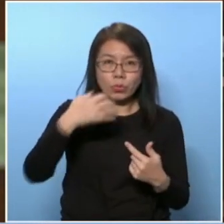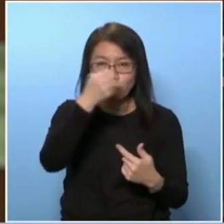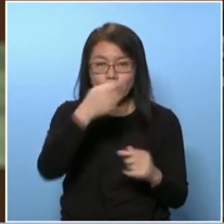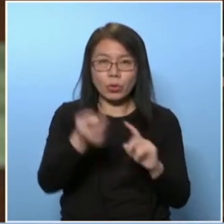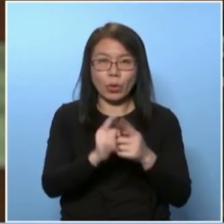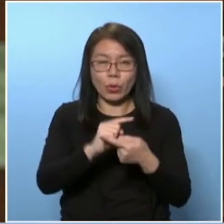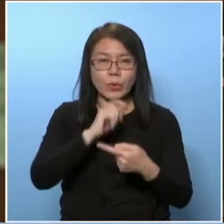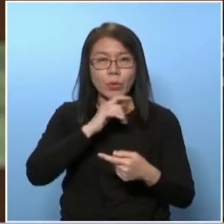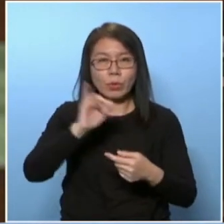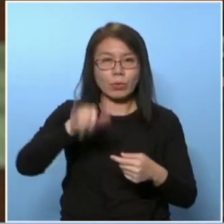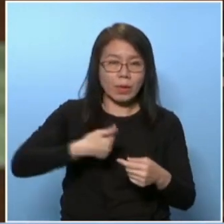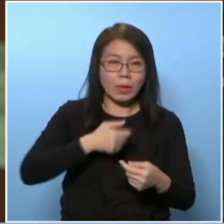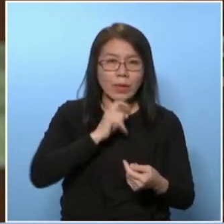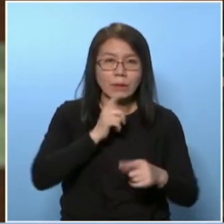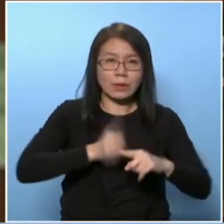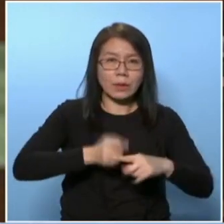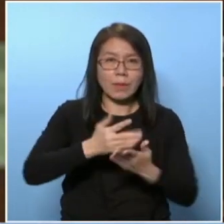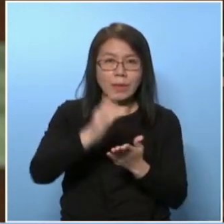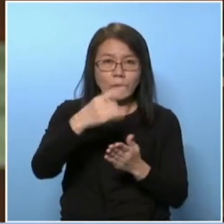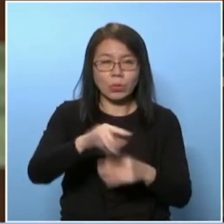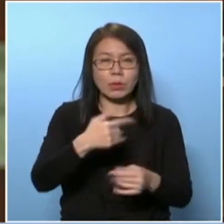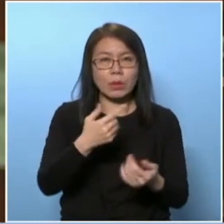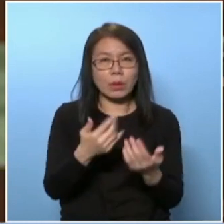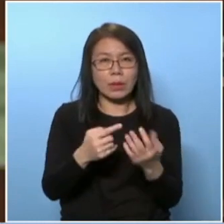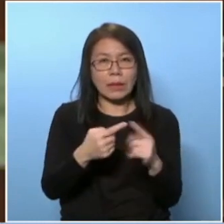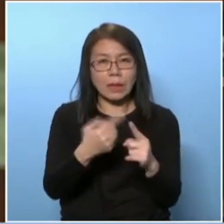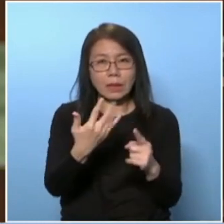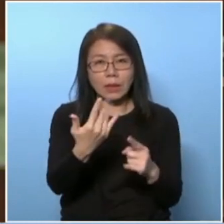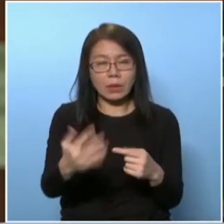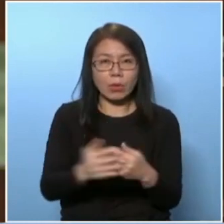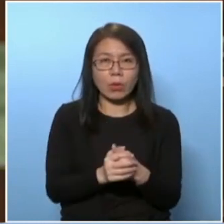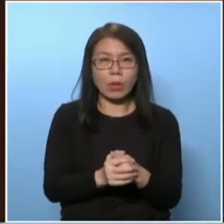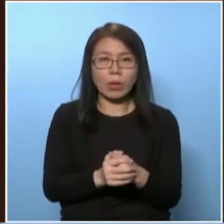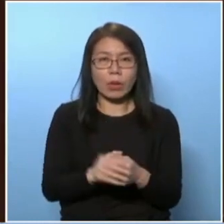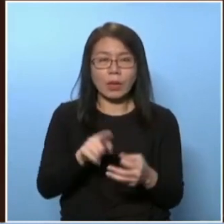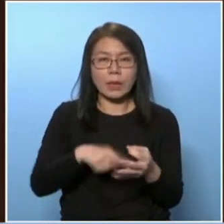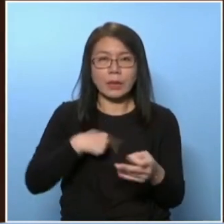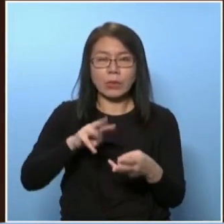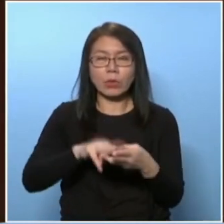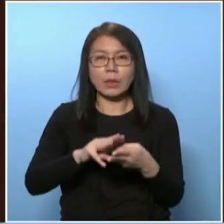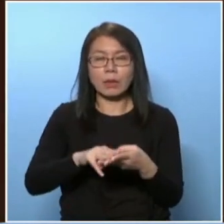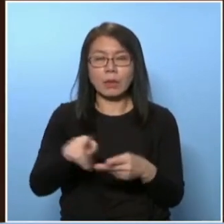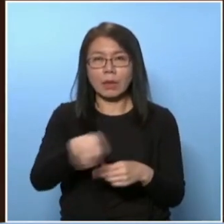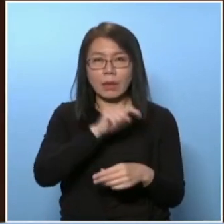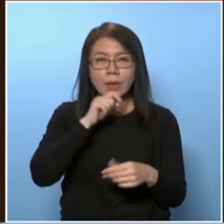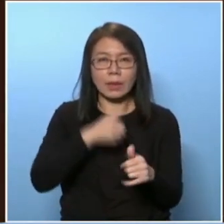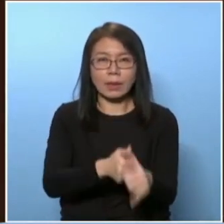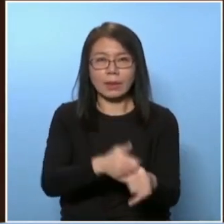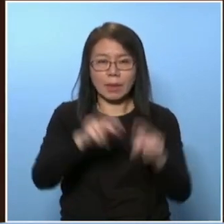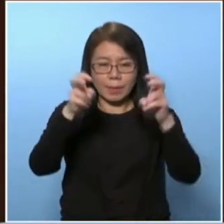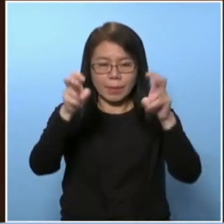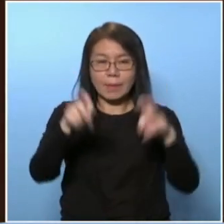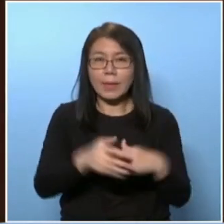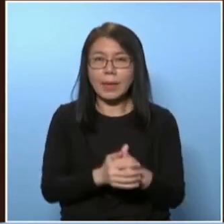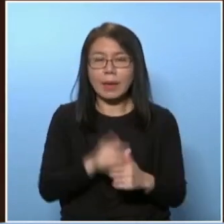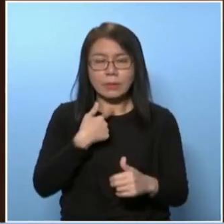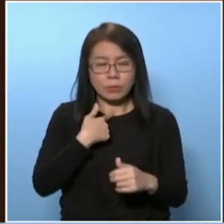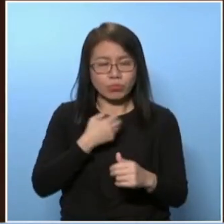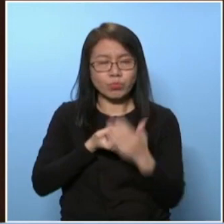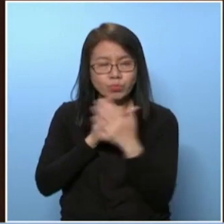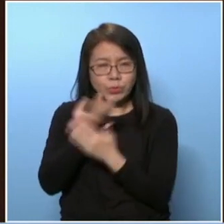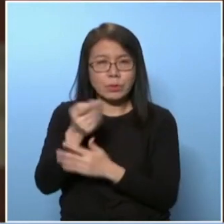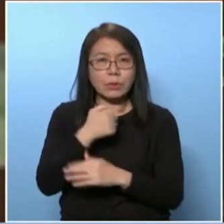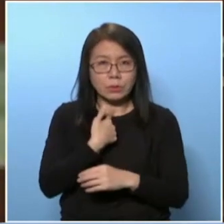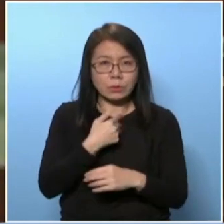領事到底豁免了多少人呢？如果一個正一個副的， 田北辰議員，請你根據這條題目去提出。 好，我